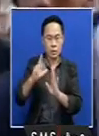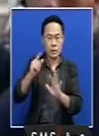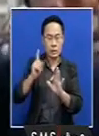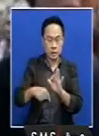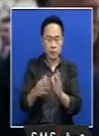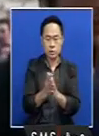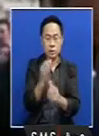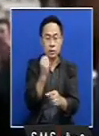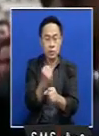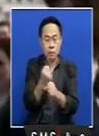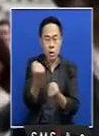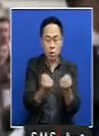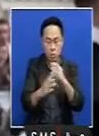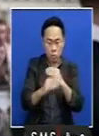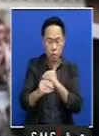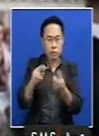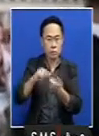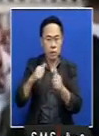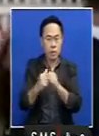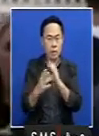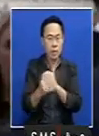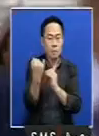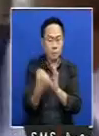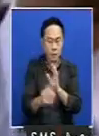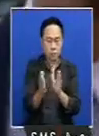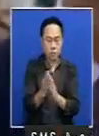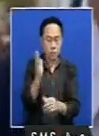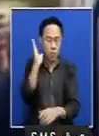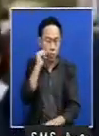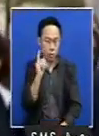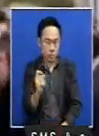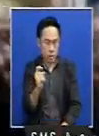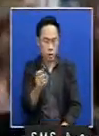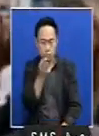ที่ผลิตรถยนต์จนมีข้อผิดพลาดจนทำให้บิดาของเธอเสียชีวิตไปครับ